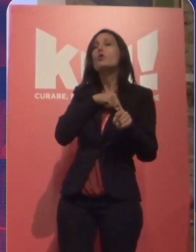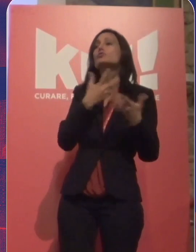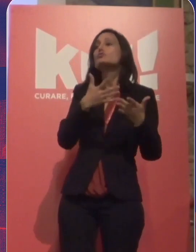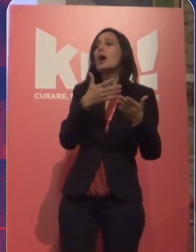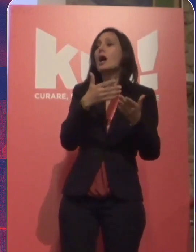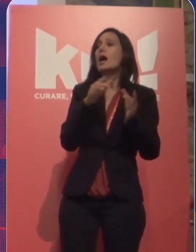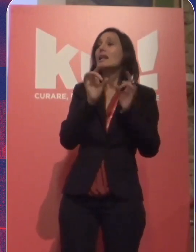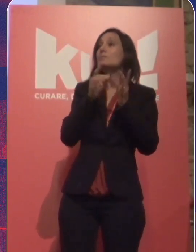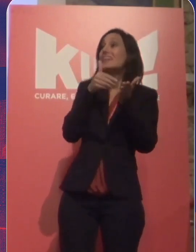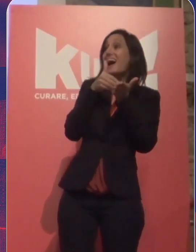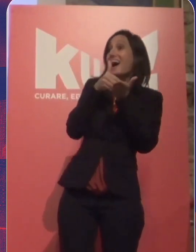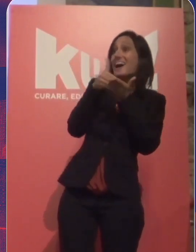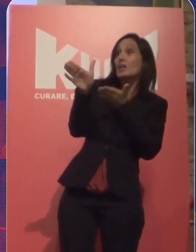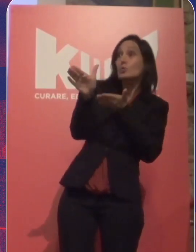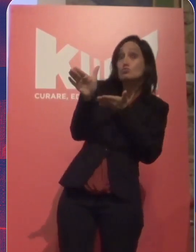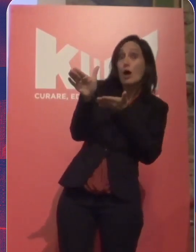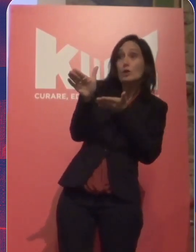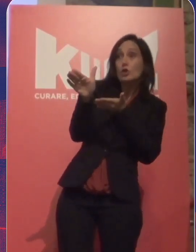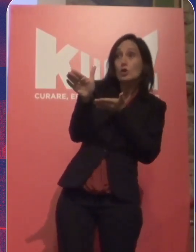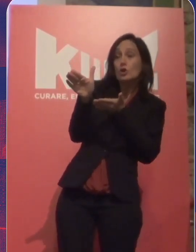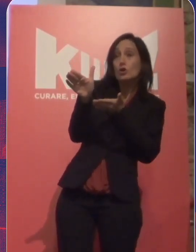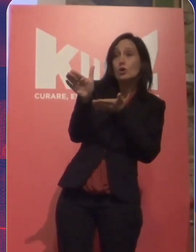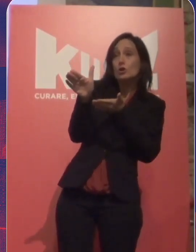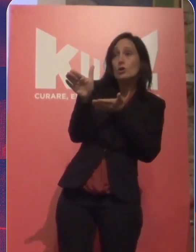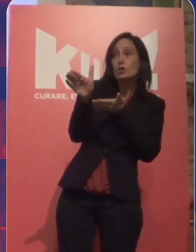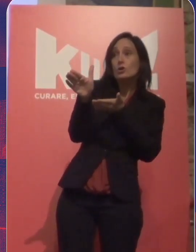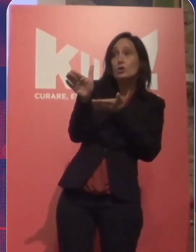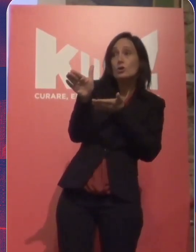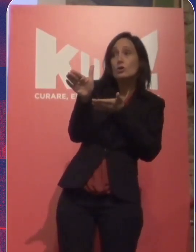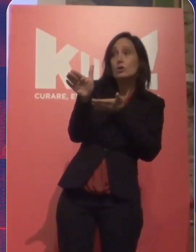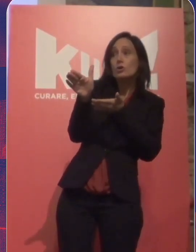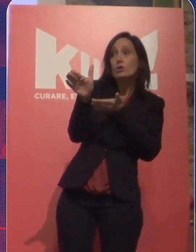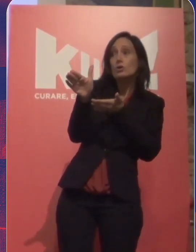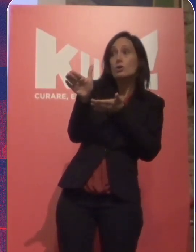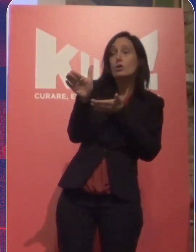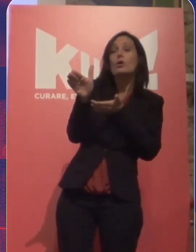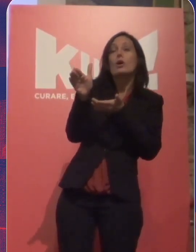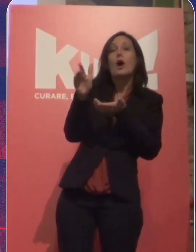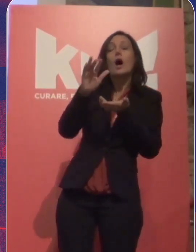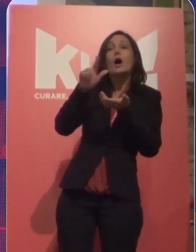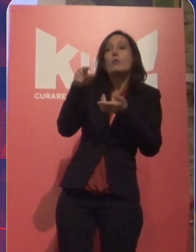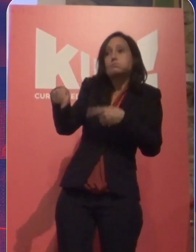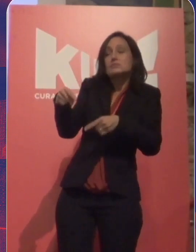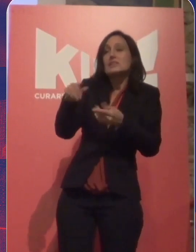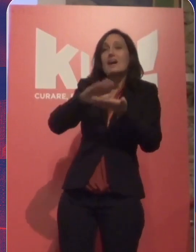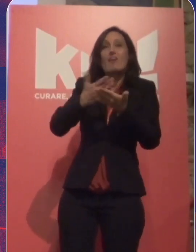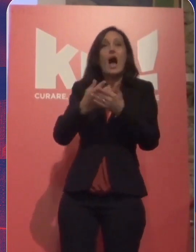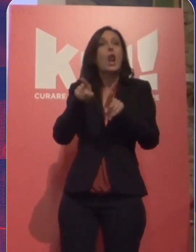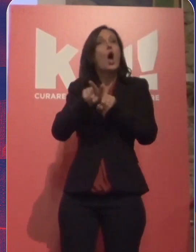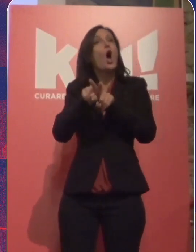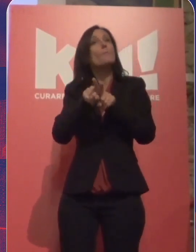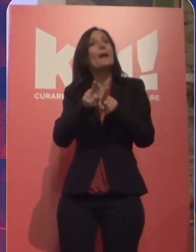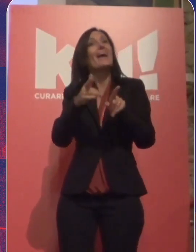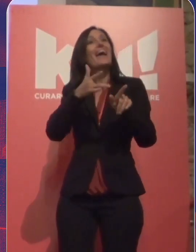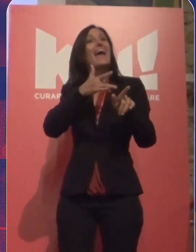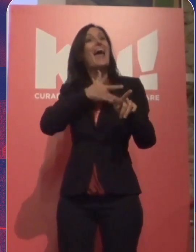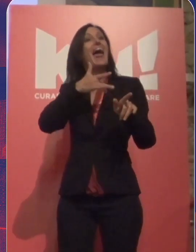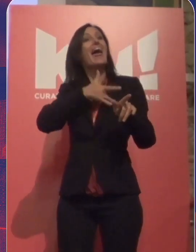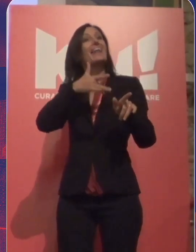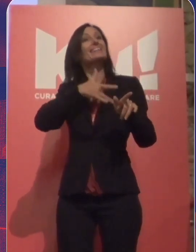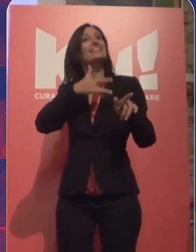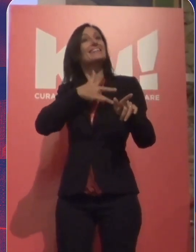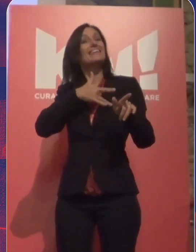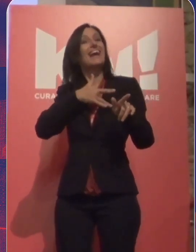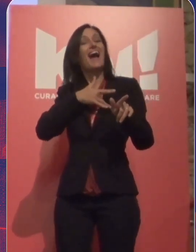se volete l'esperienza più alta dal punto di vista etico possibile della libertà